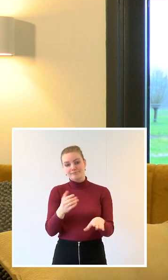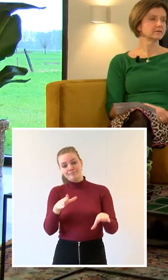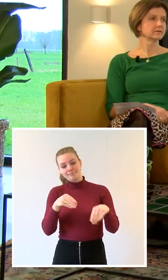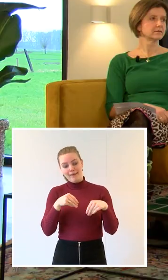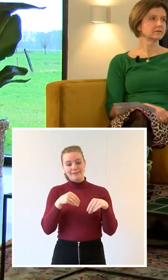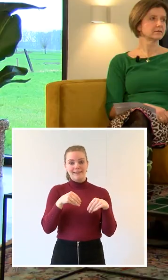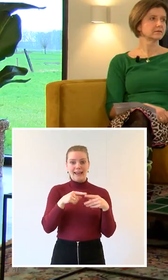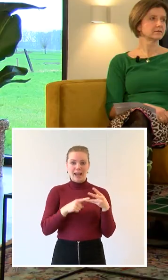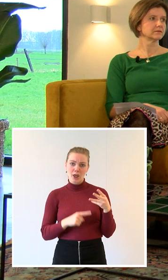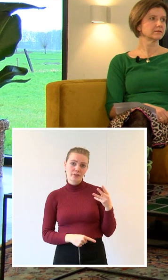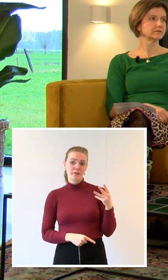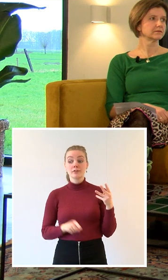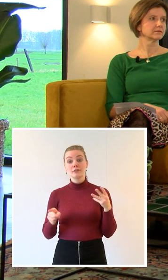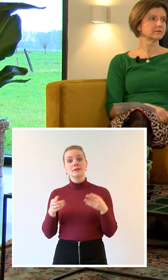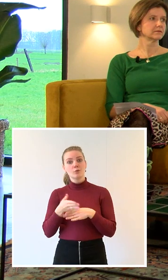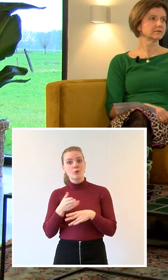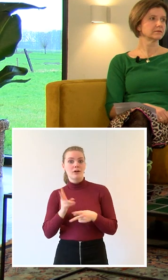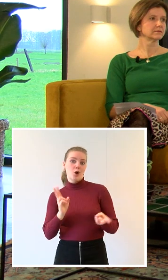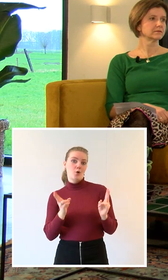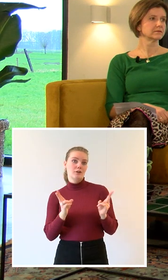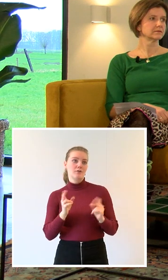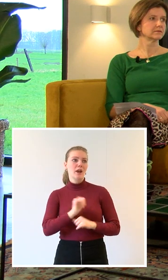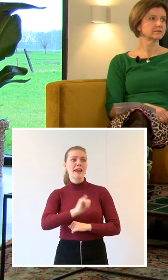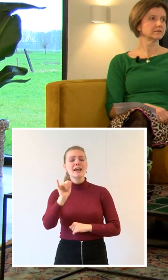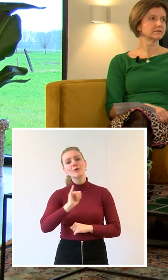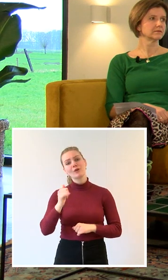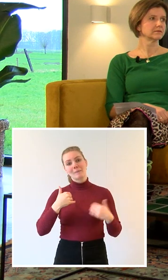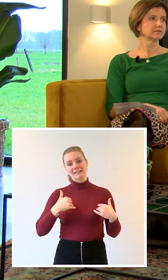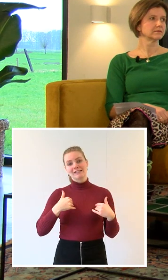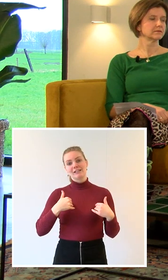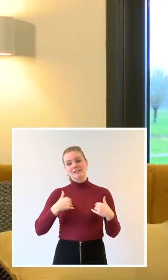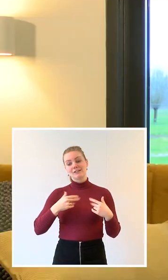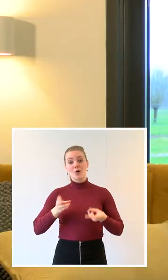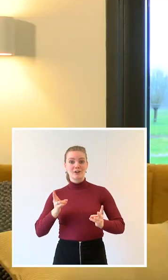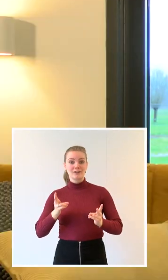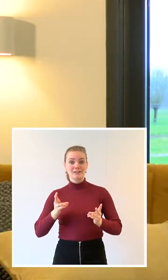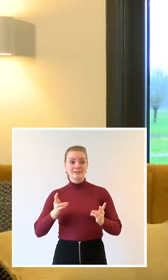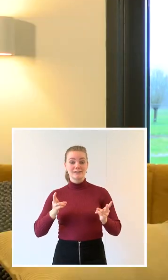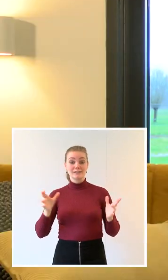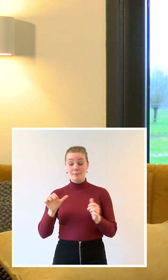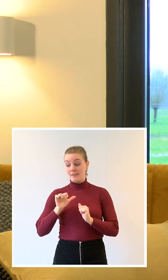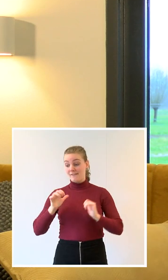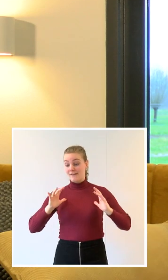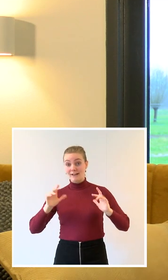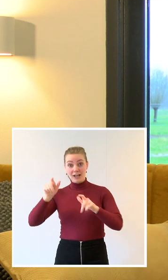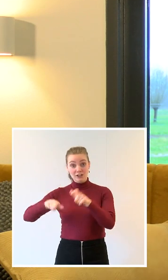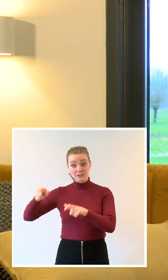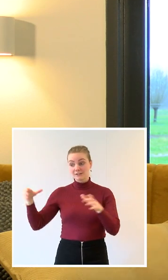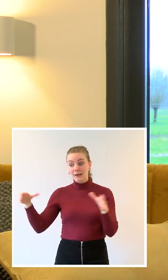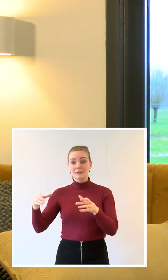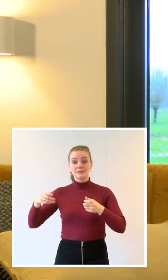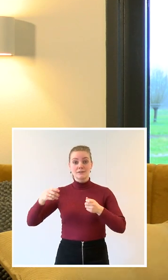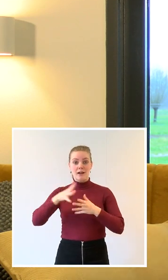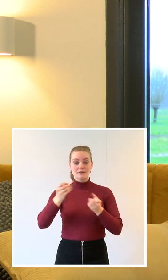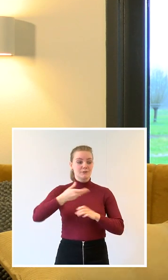koken. En ze kookt voor enorm veel mensen en ze brengt die maaltijden rond samen met allemaal vrijwilligers. En we hadden laatst een gesprek